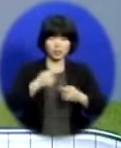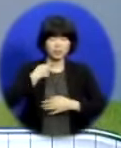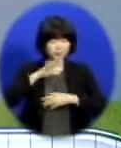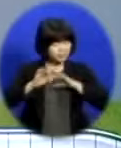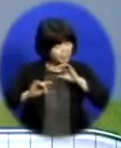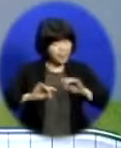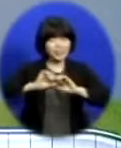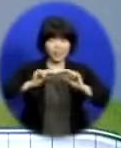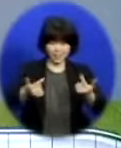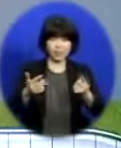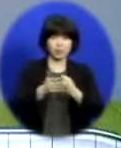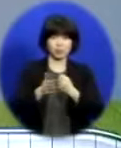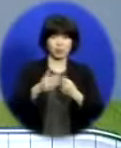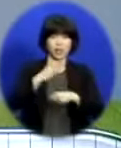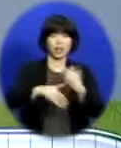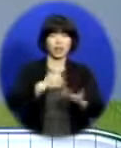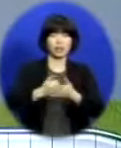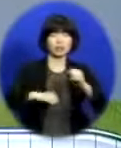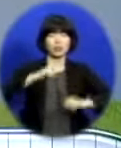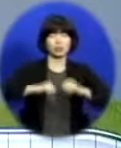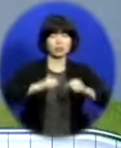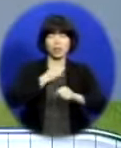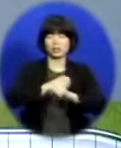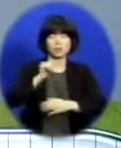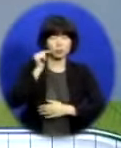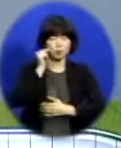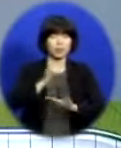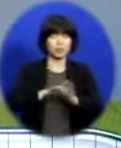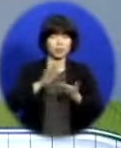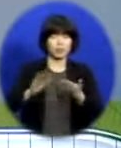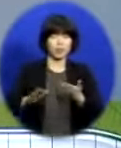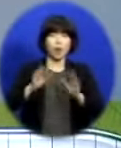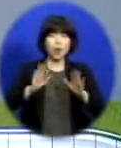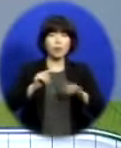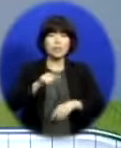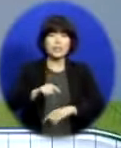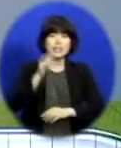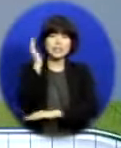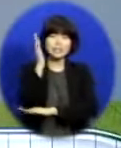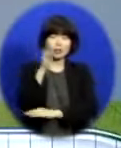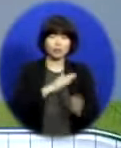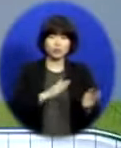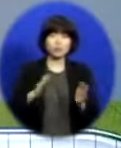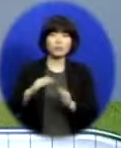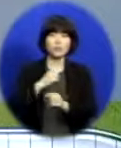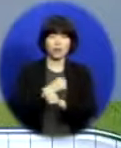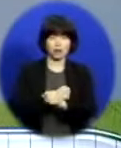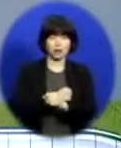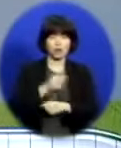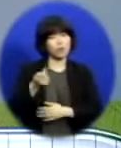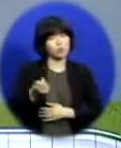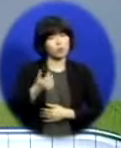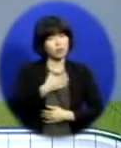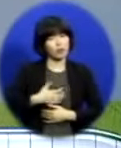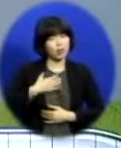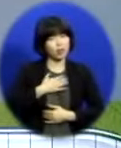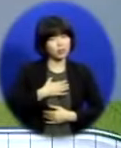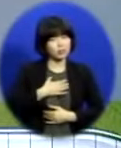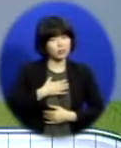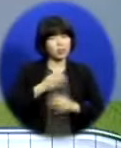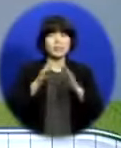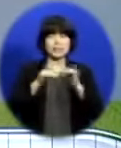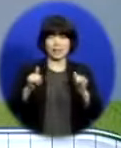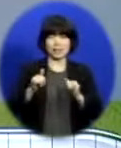않으니까 하나님이 역사하실 수 없는 겁니다 오늘이 설교를 준비하면서 좀 걱정스러운